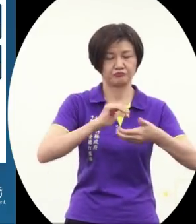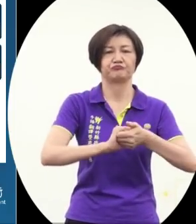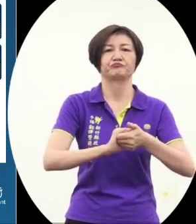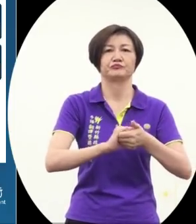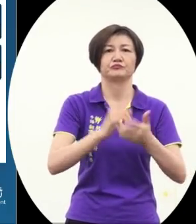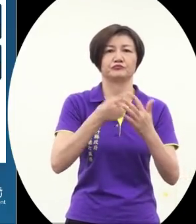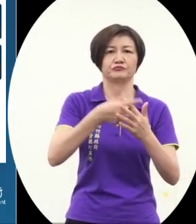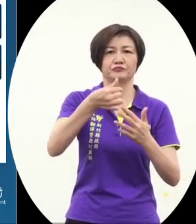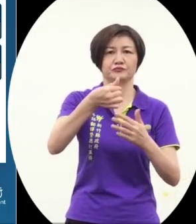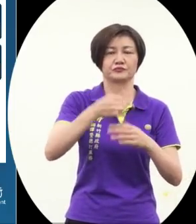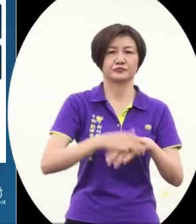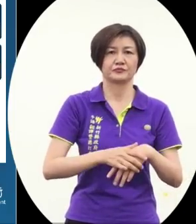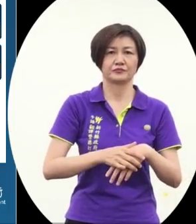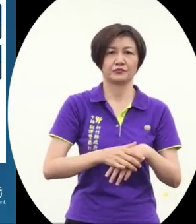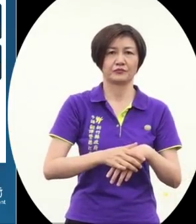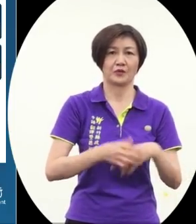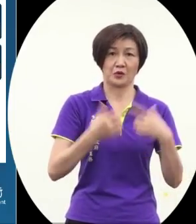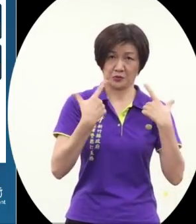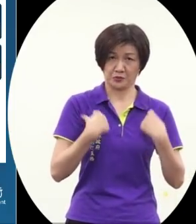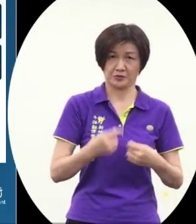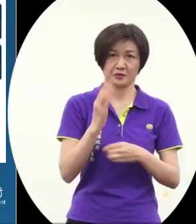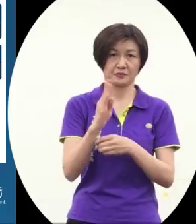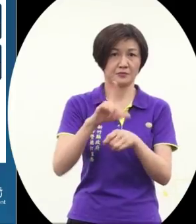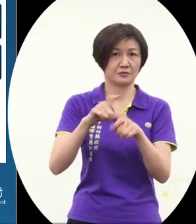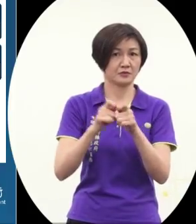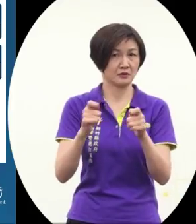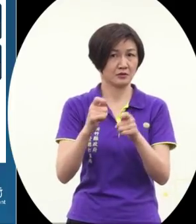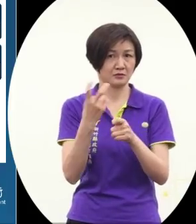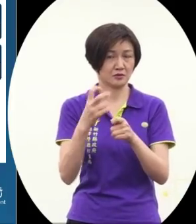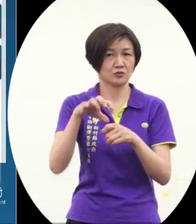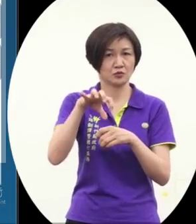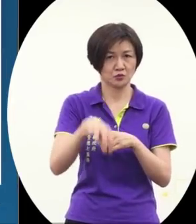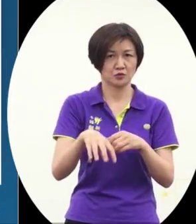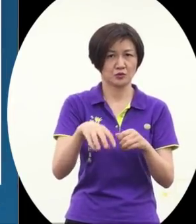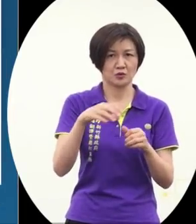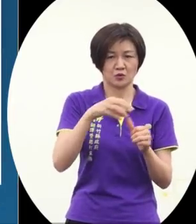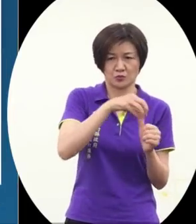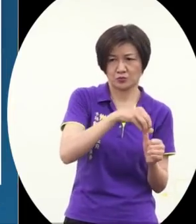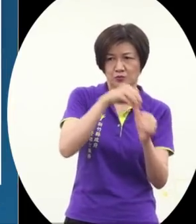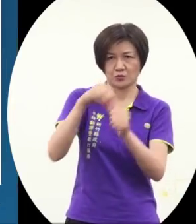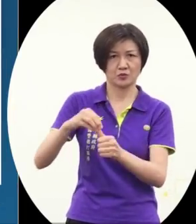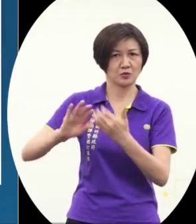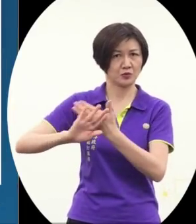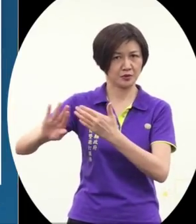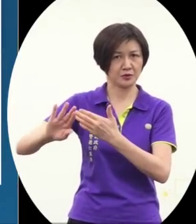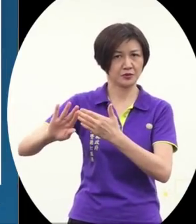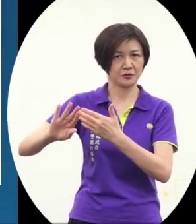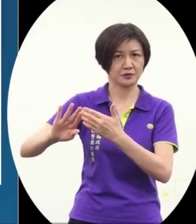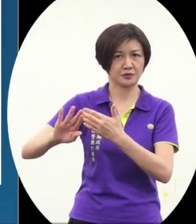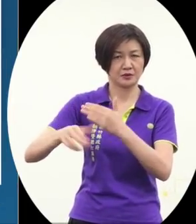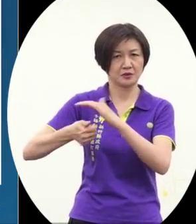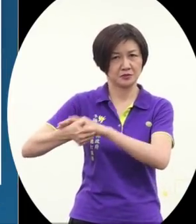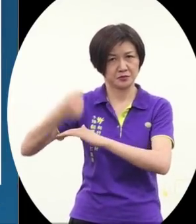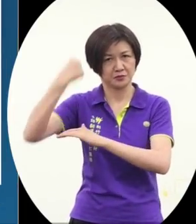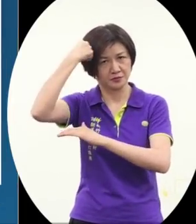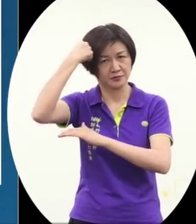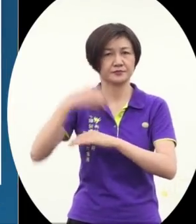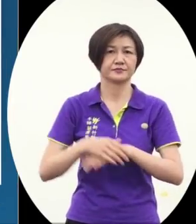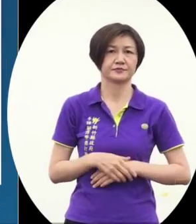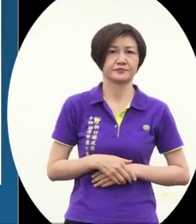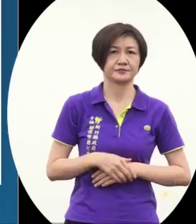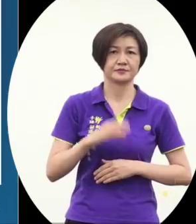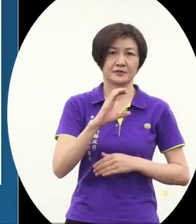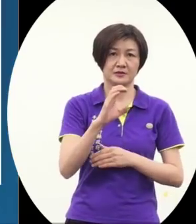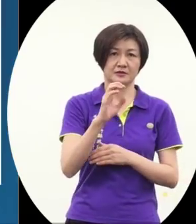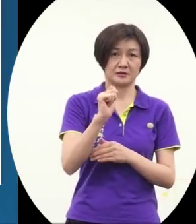来也是由这个 B 长照机构把他移出到另外一个地方的一位住民，他的 CT